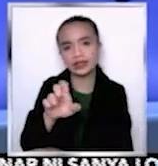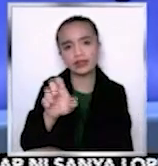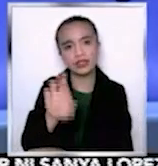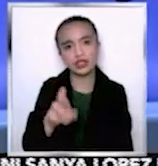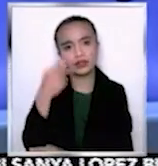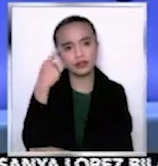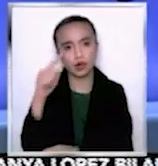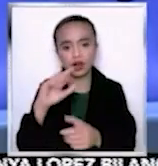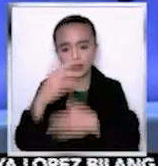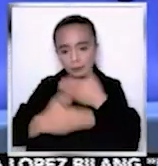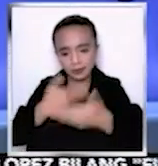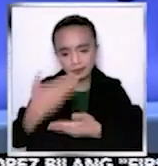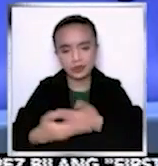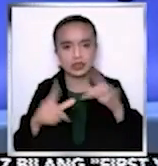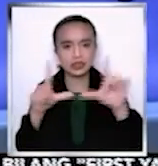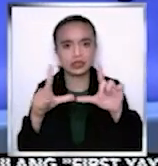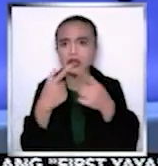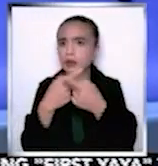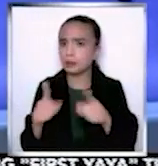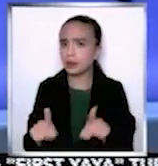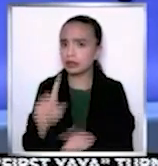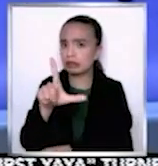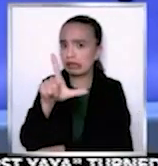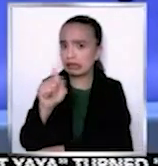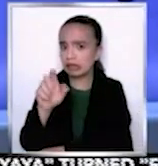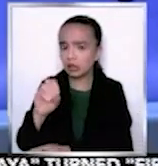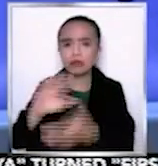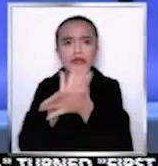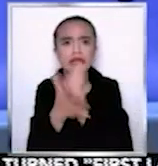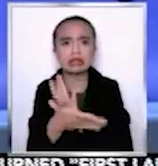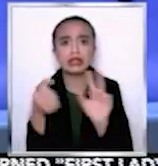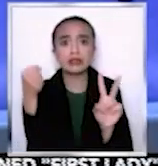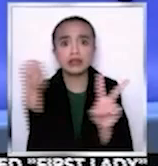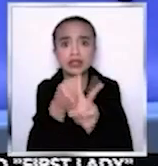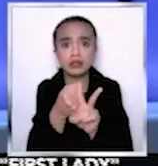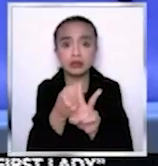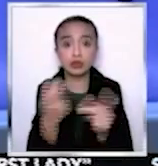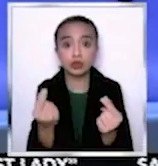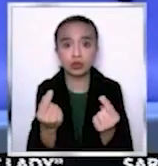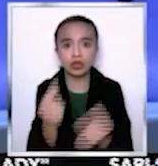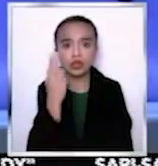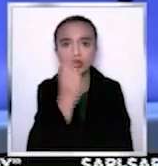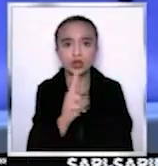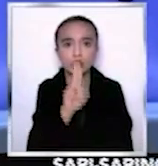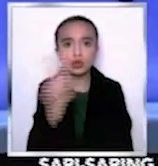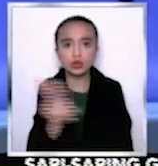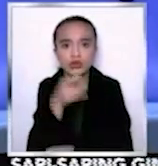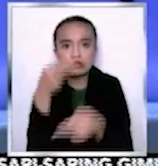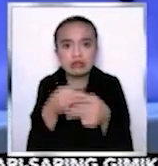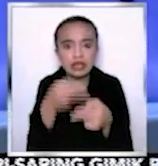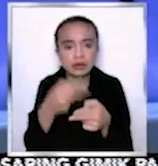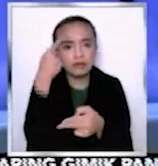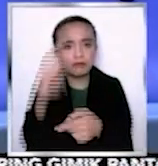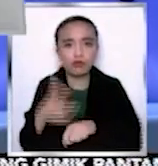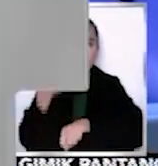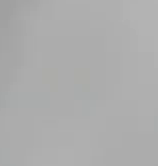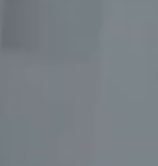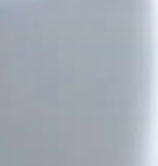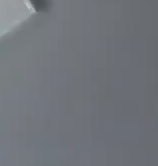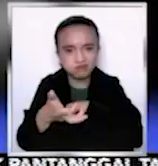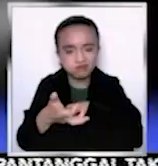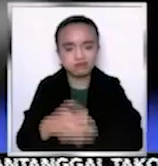pati mga empleyado ng LTO na biktima ng gamitin ang pangalan nila sa panloloko. Nakatutok si Marizuman.